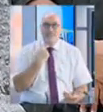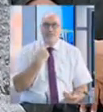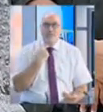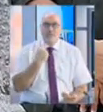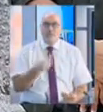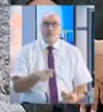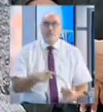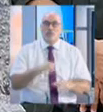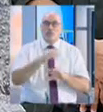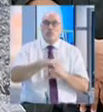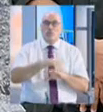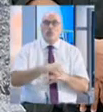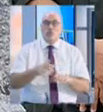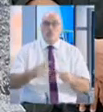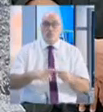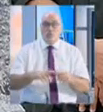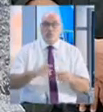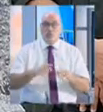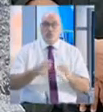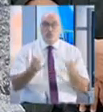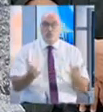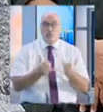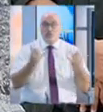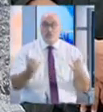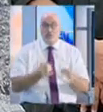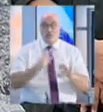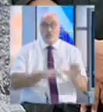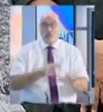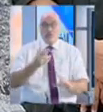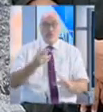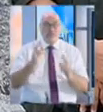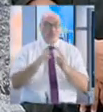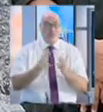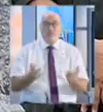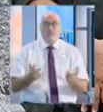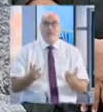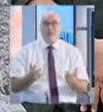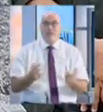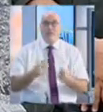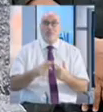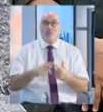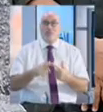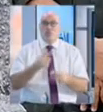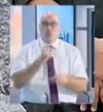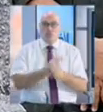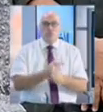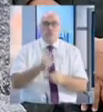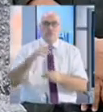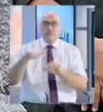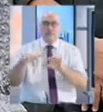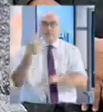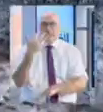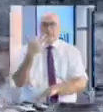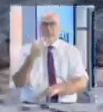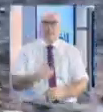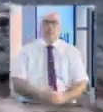10 داخل المحمية الطبيعي الأي البربري، وكذا المقسم 12 والمقسم 15 ببلد تابعين إقليمي لبلدة